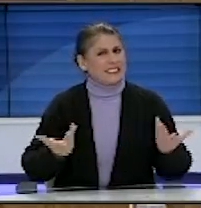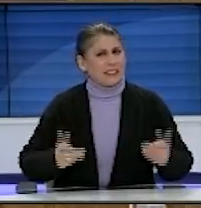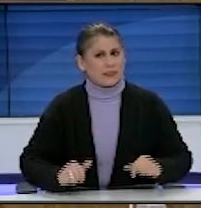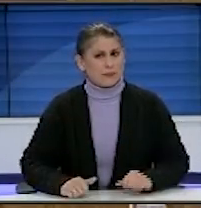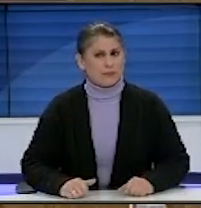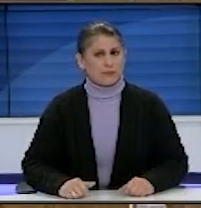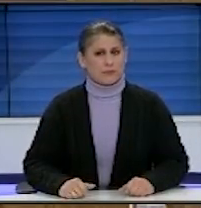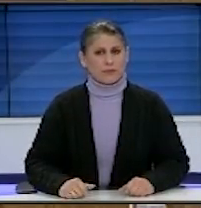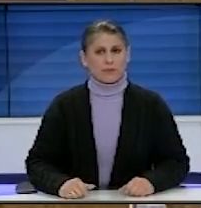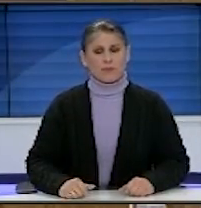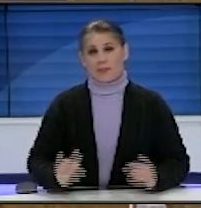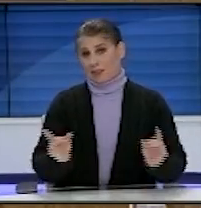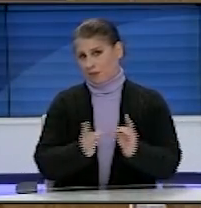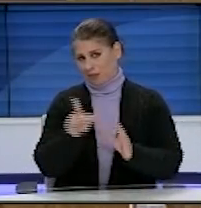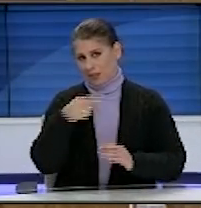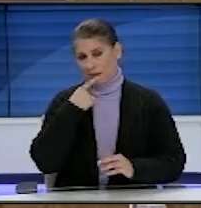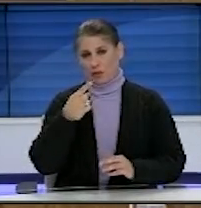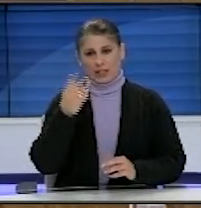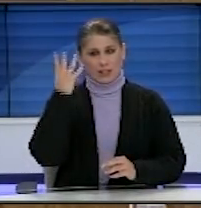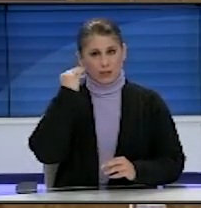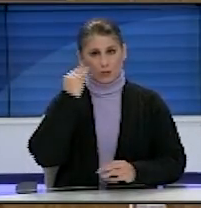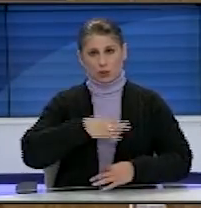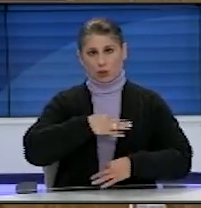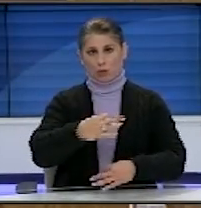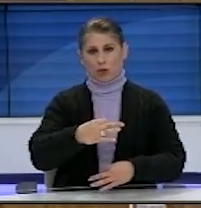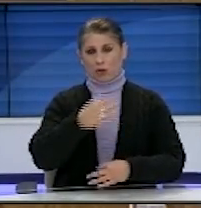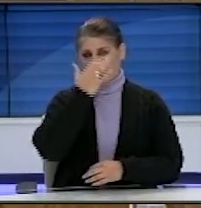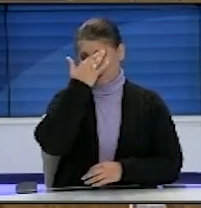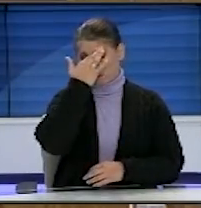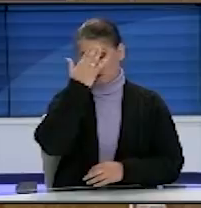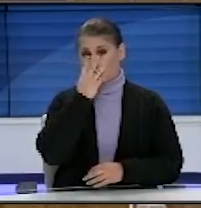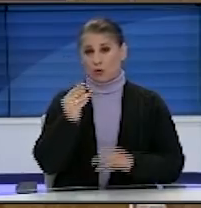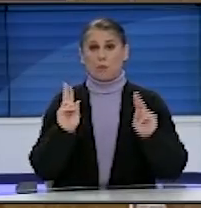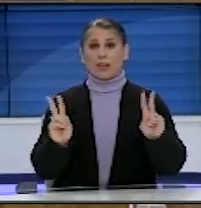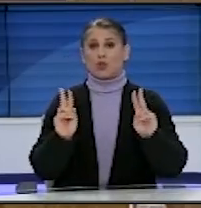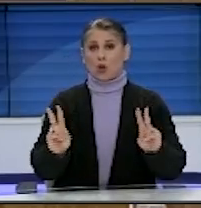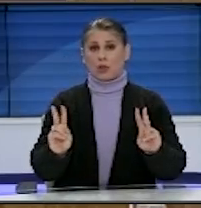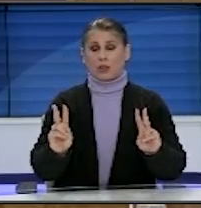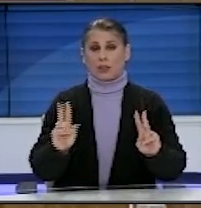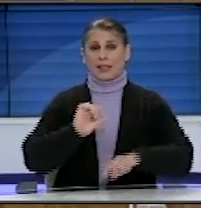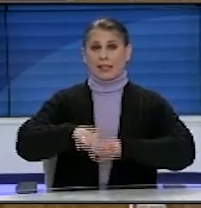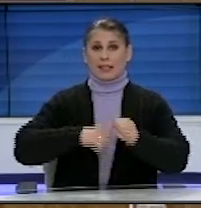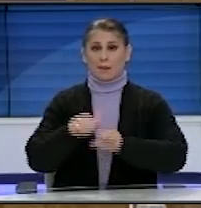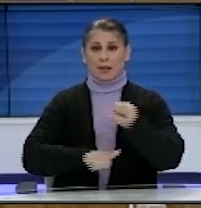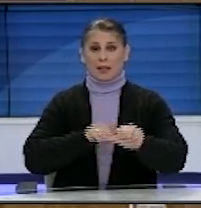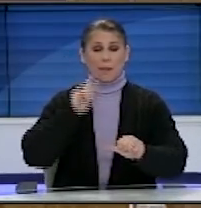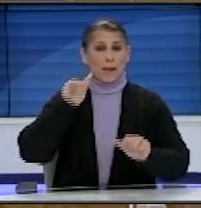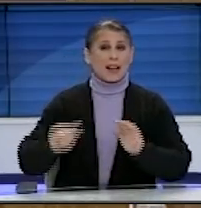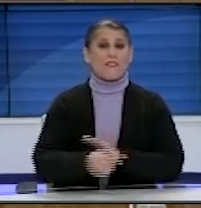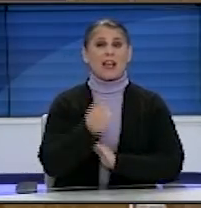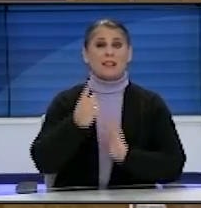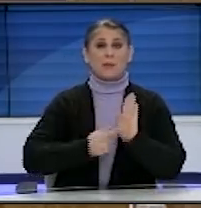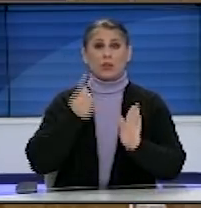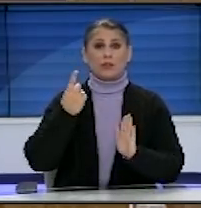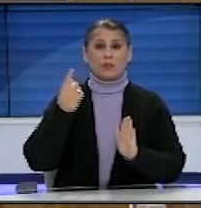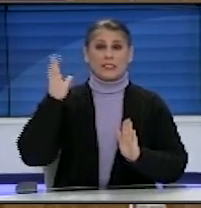ήταν? Παρεπιπτόντως να πω, γιατί ακούσαμε και τον εκπρόσωπο του ΠΑΣΟΚ Κινάλ να λέει ότι παραβιάστηκε για πρώτη φορά